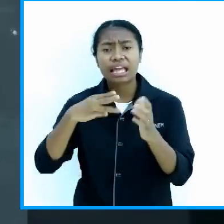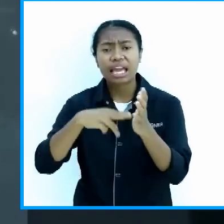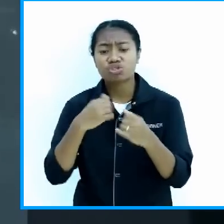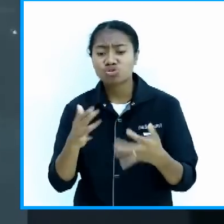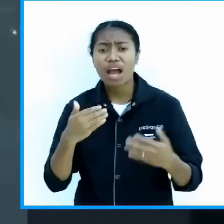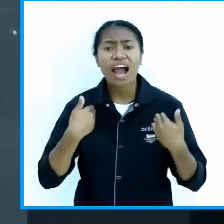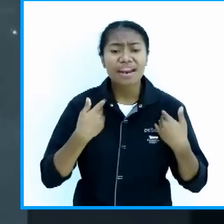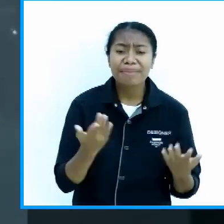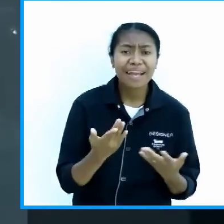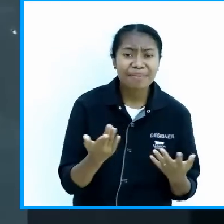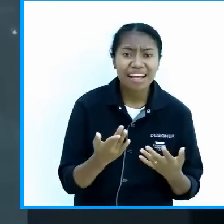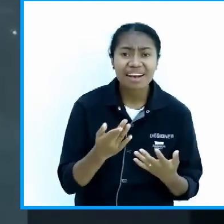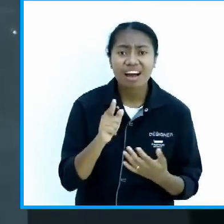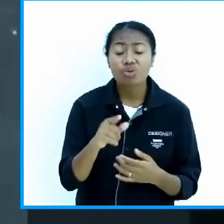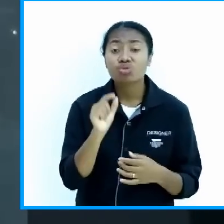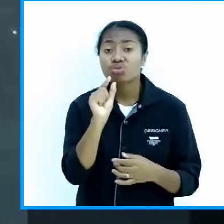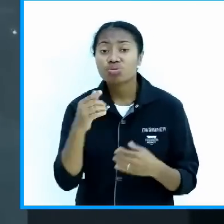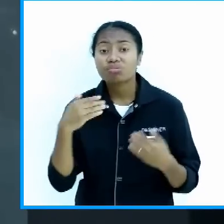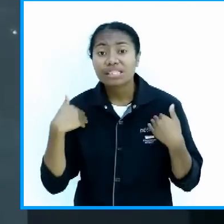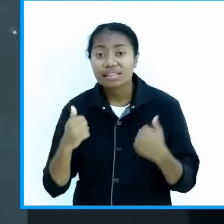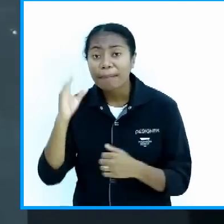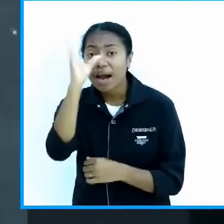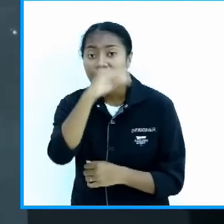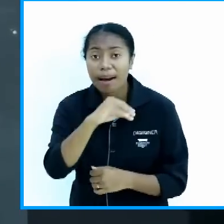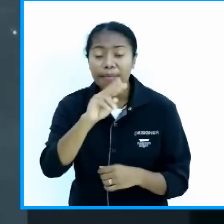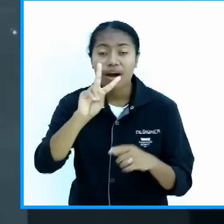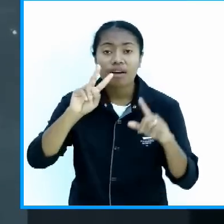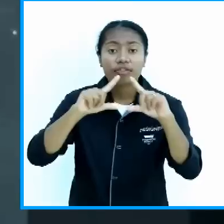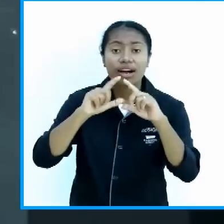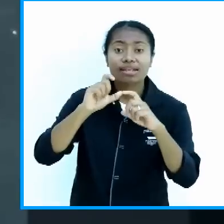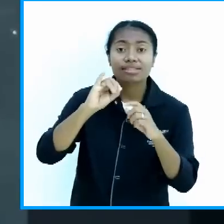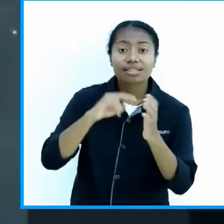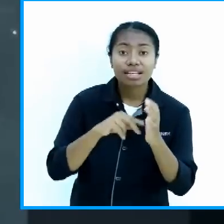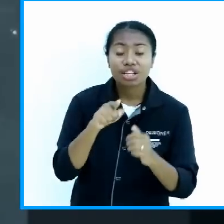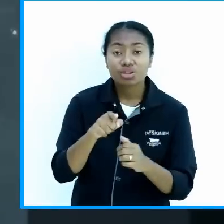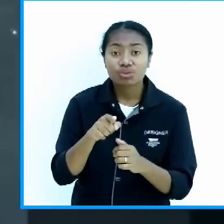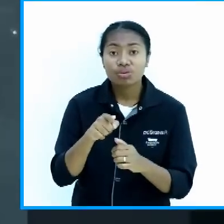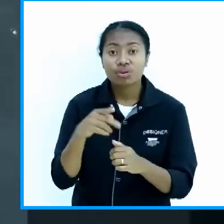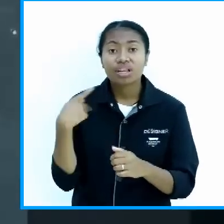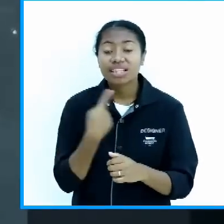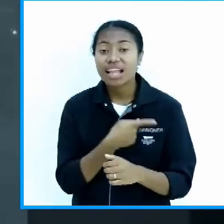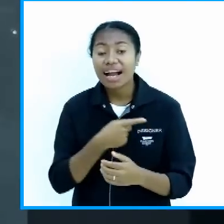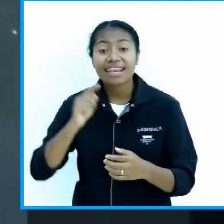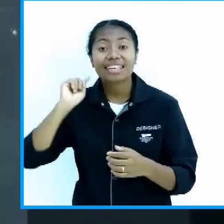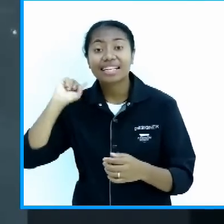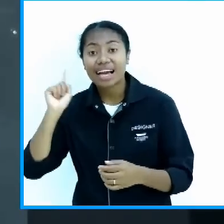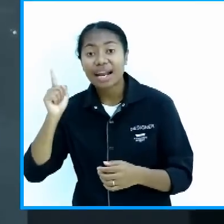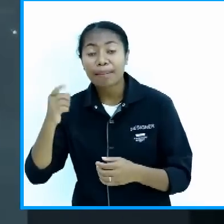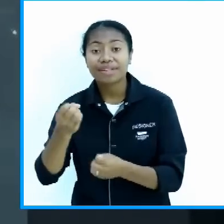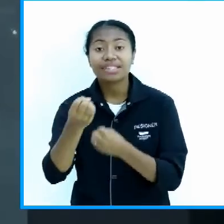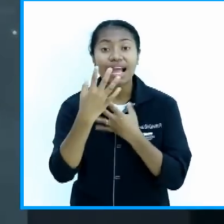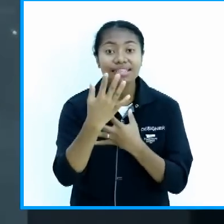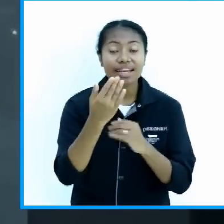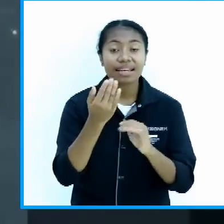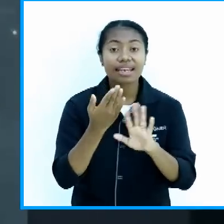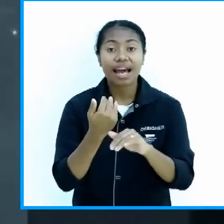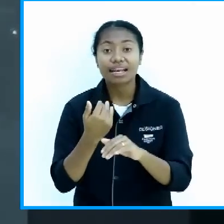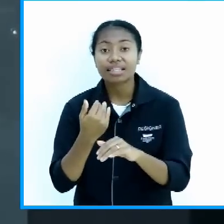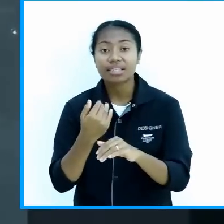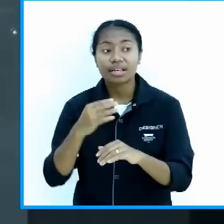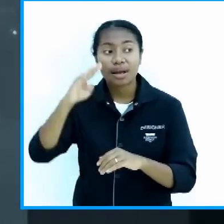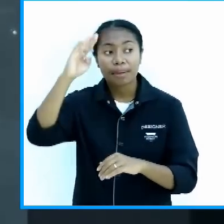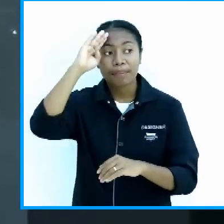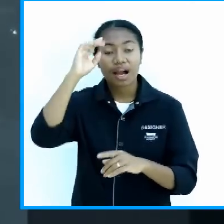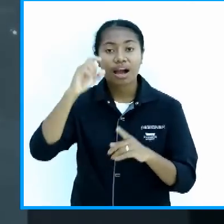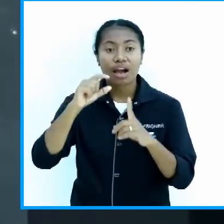untuk memahami seperti apa vaksin itu, kita akan mendengar penjelasan dari Pak Dr.